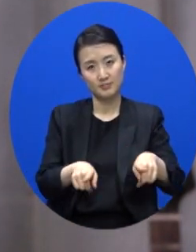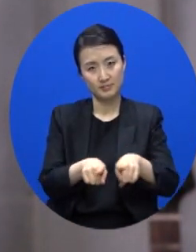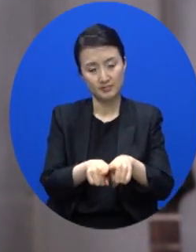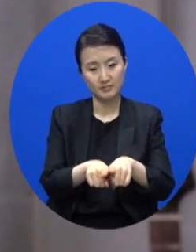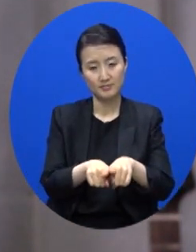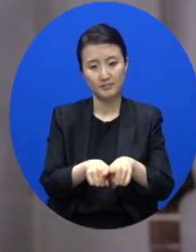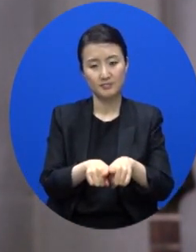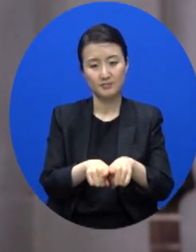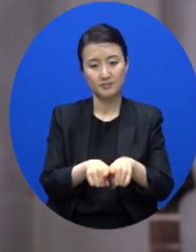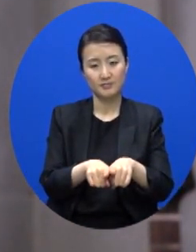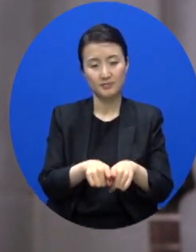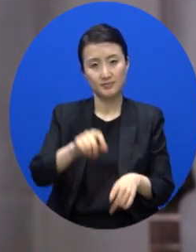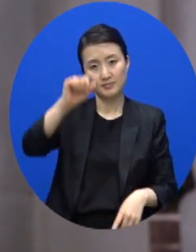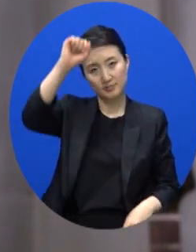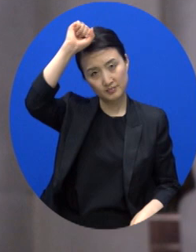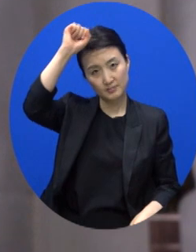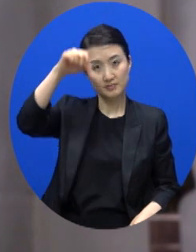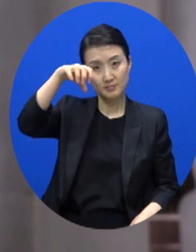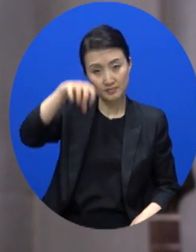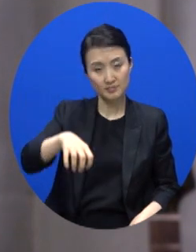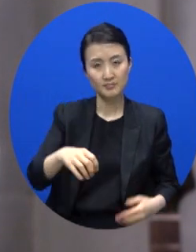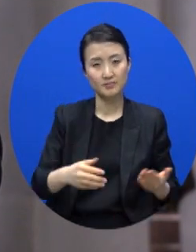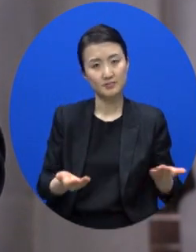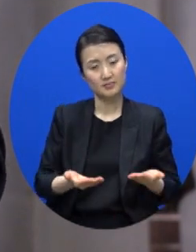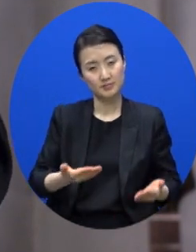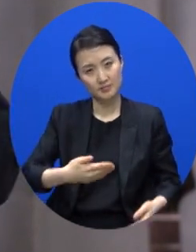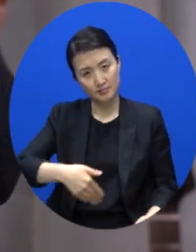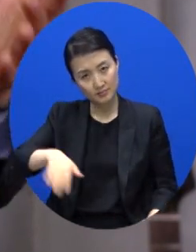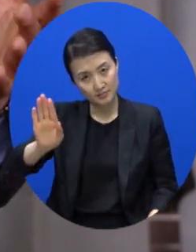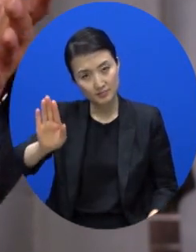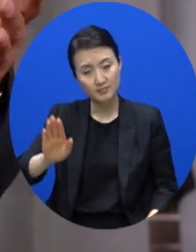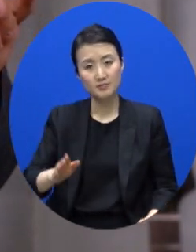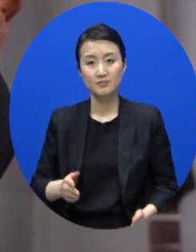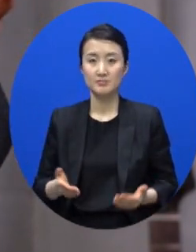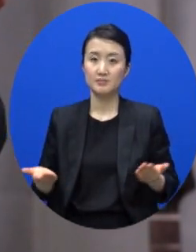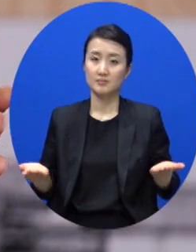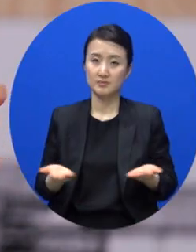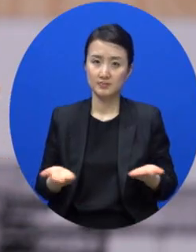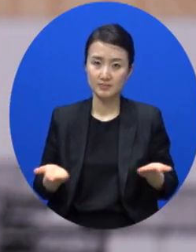이렇게 민속촌에 출근을 하고 출근해서